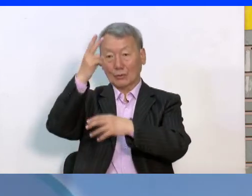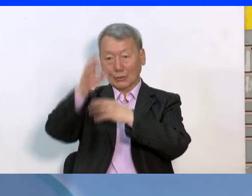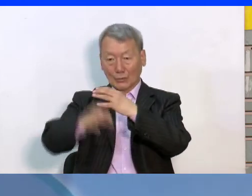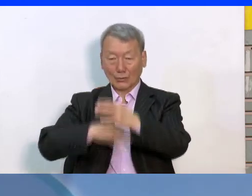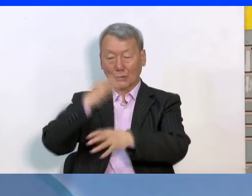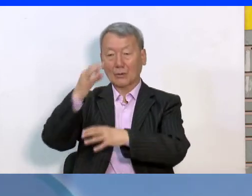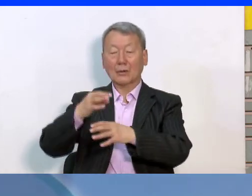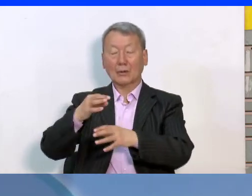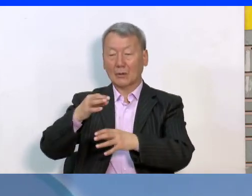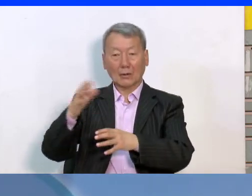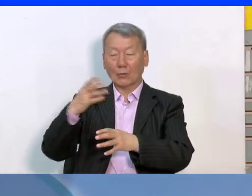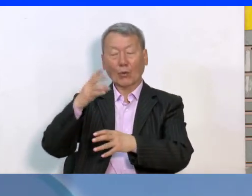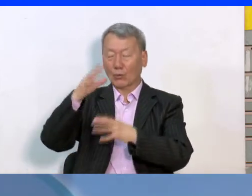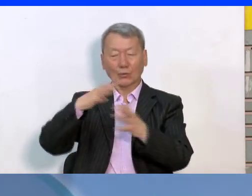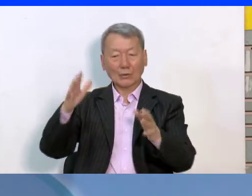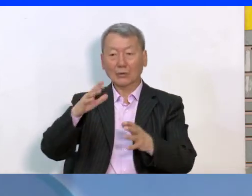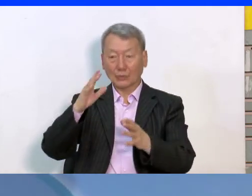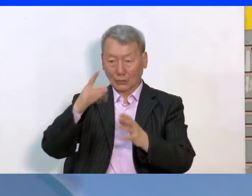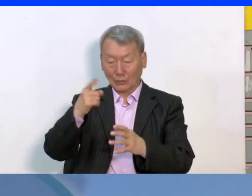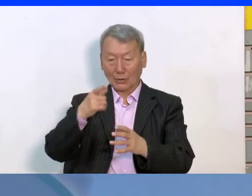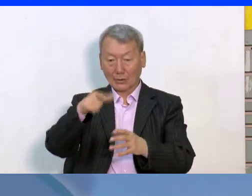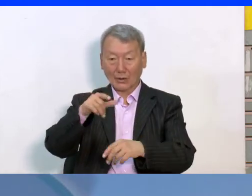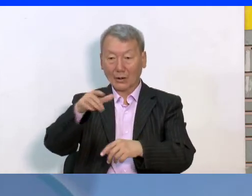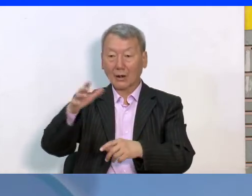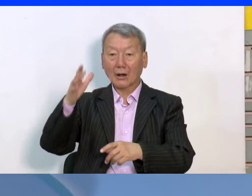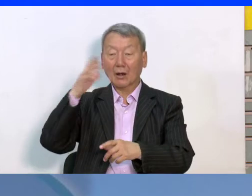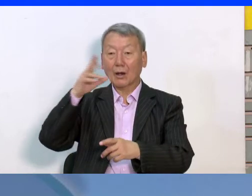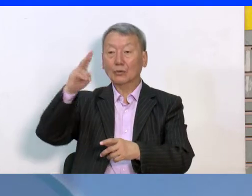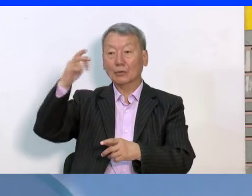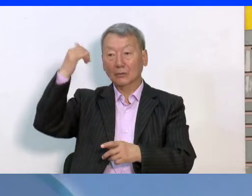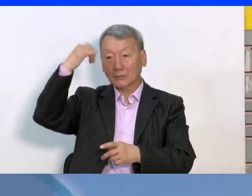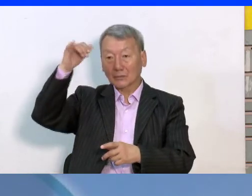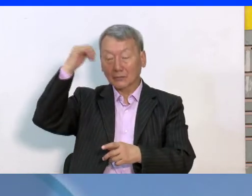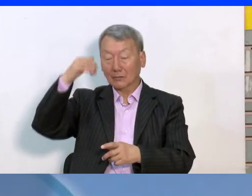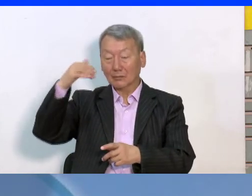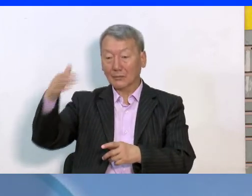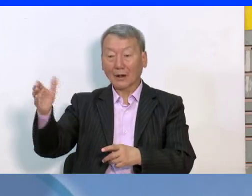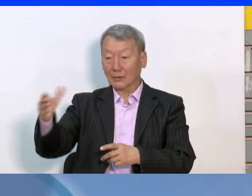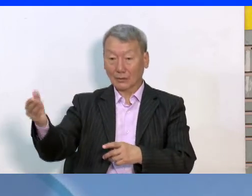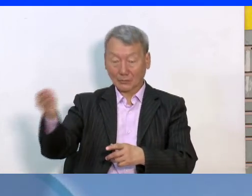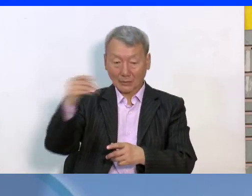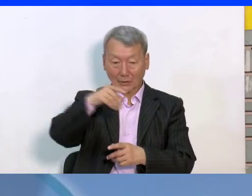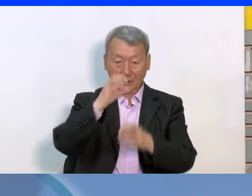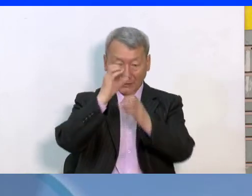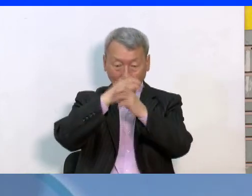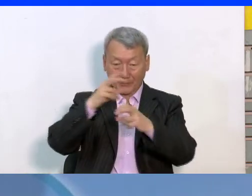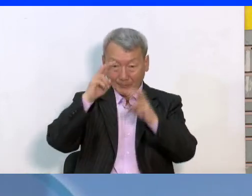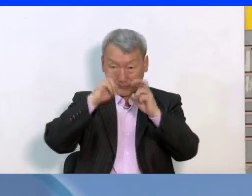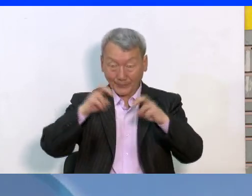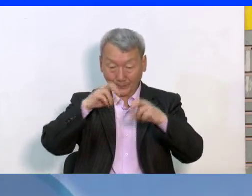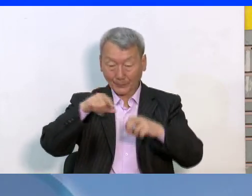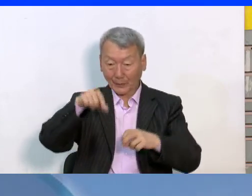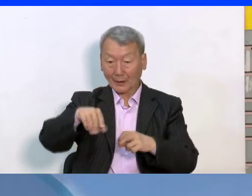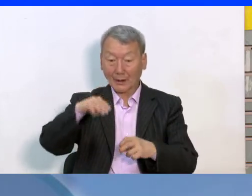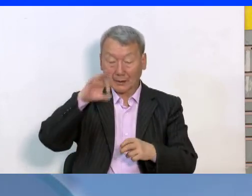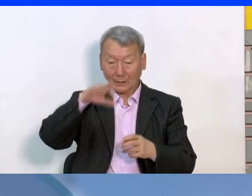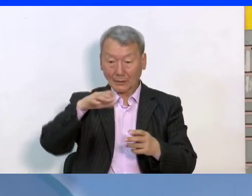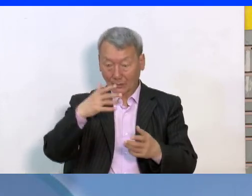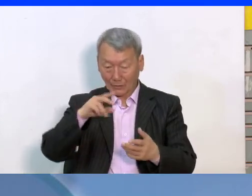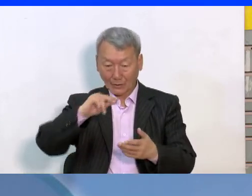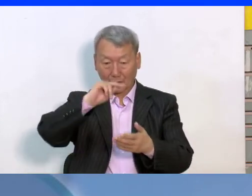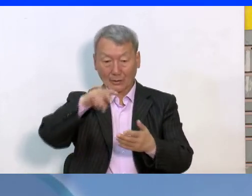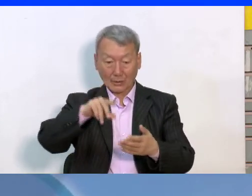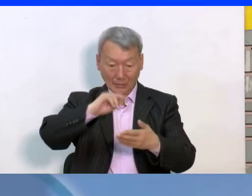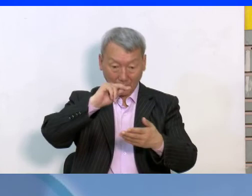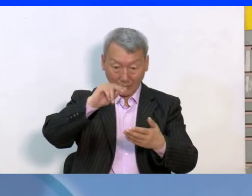биз эки суткага жеткирбейбиз. Ошол маалда эле алып келип лабораториядан тестти чыгарып, анализи терс чыкса, ошол справкасын